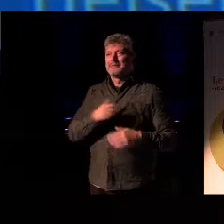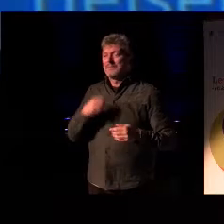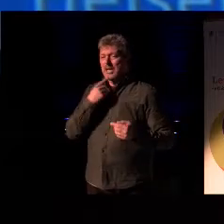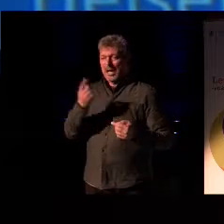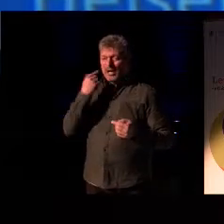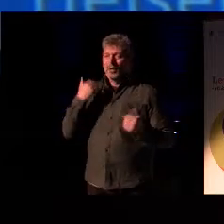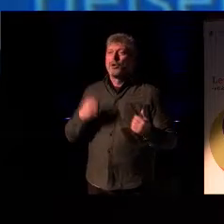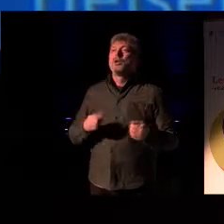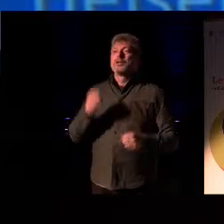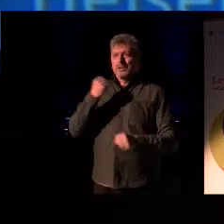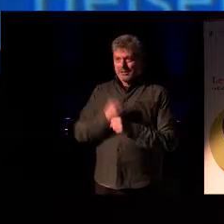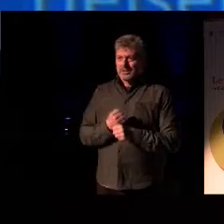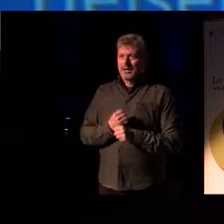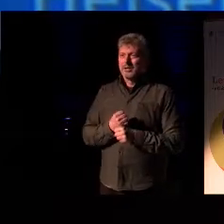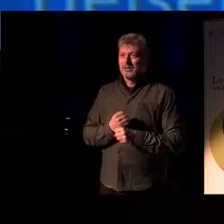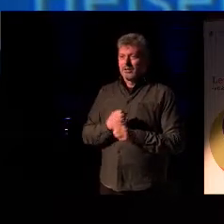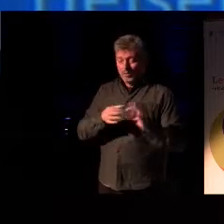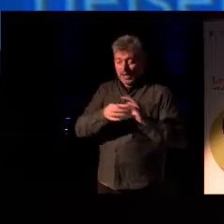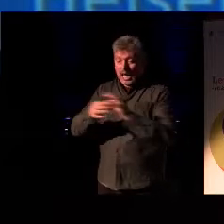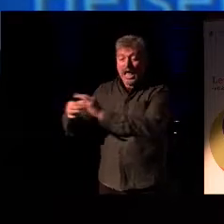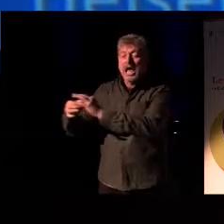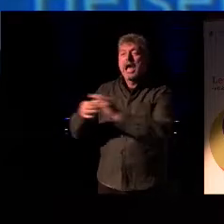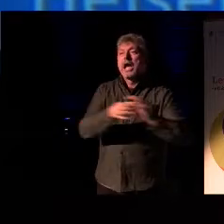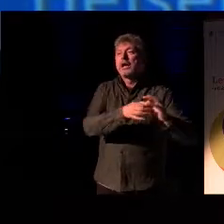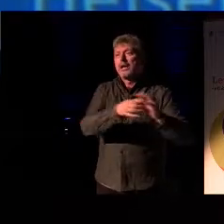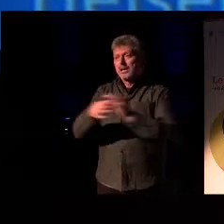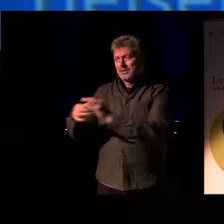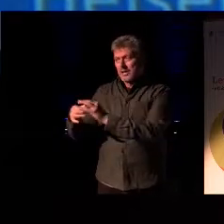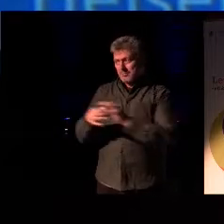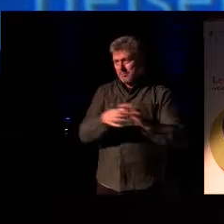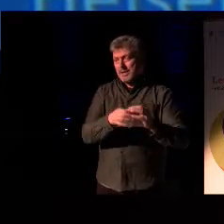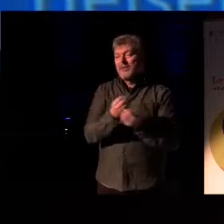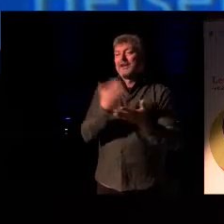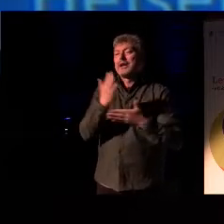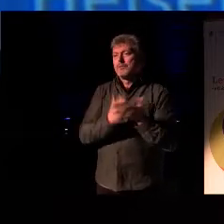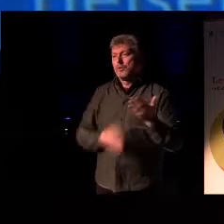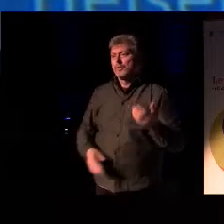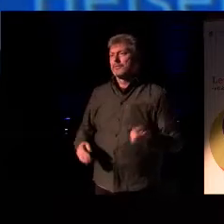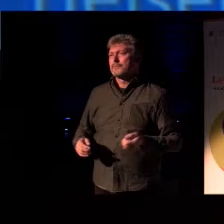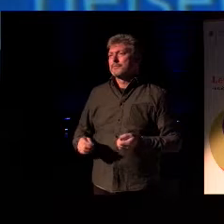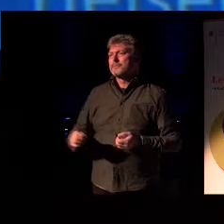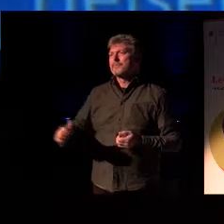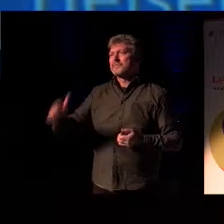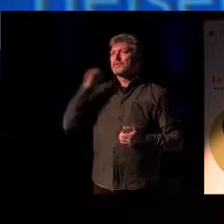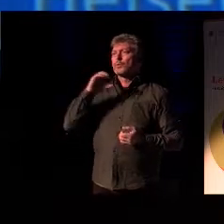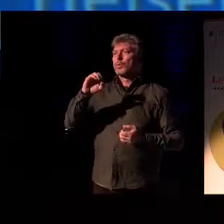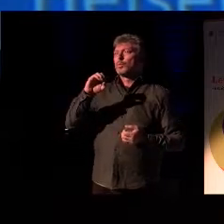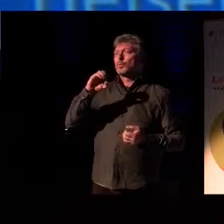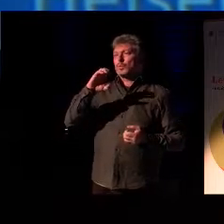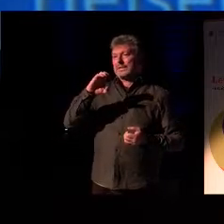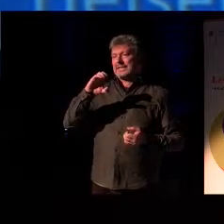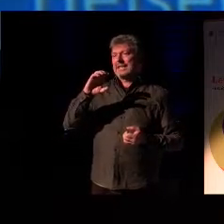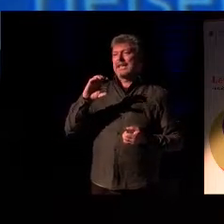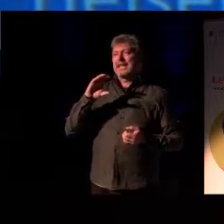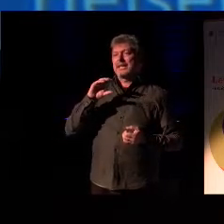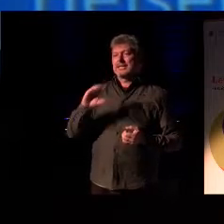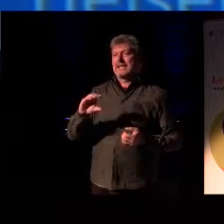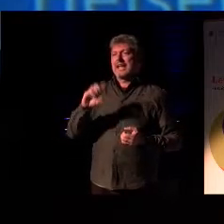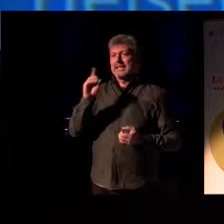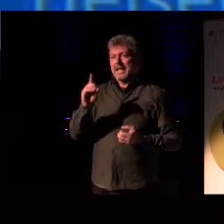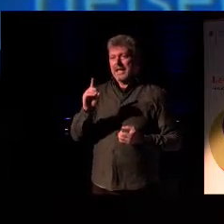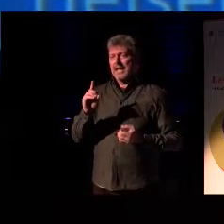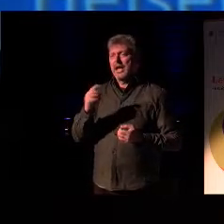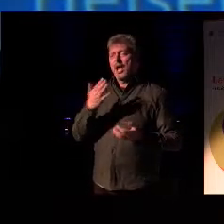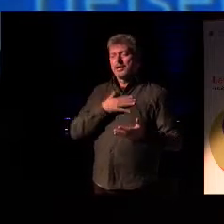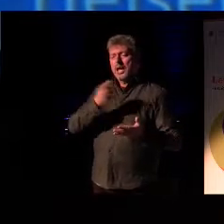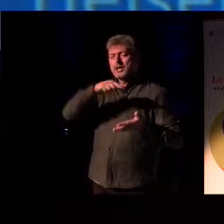jeg tror de henger sammen på mer enn en måte. I fjor så utga OECD en statistikk